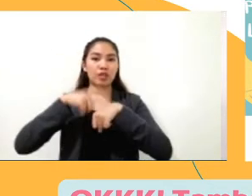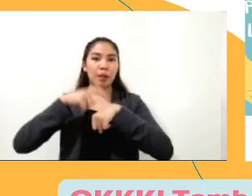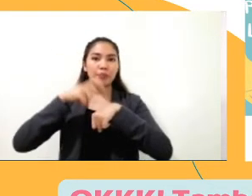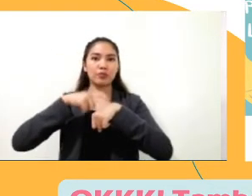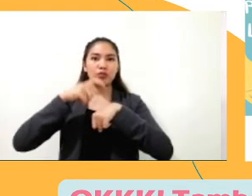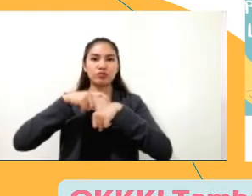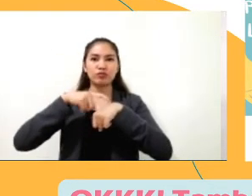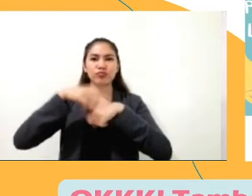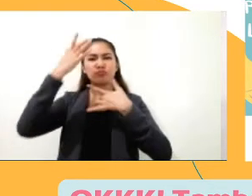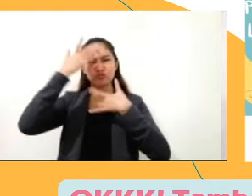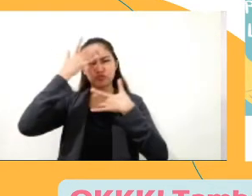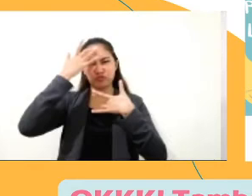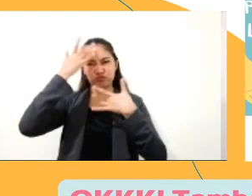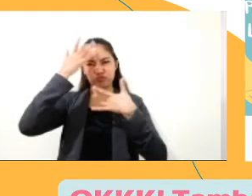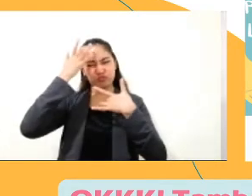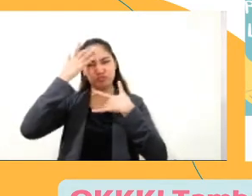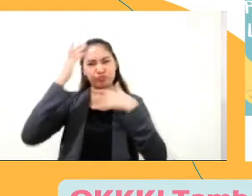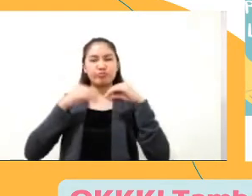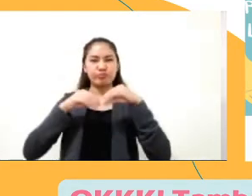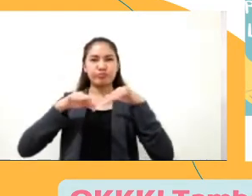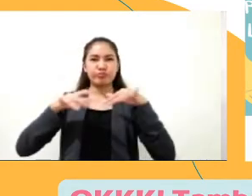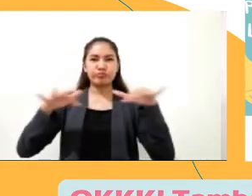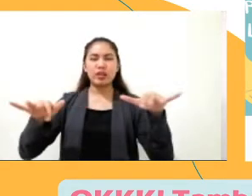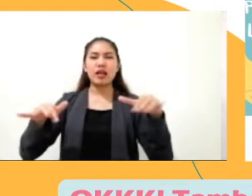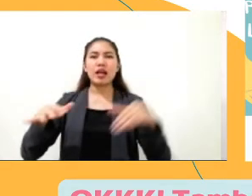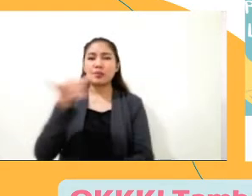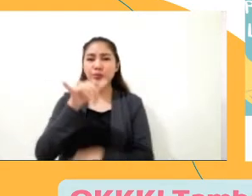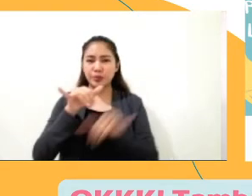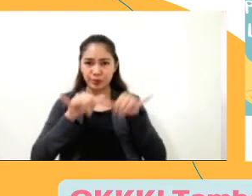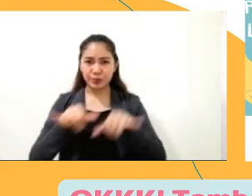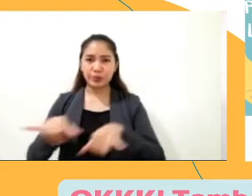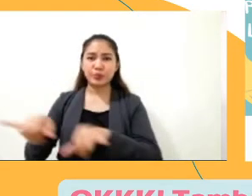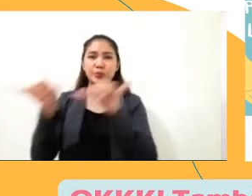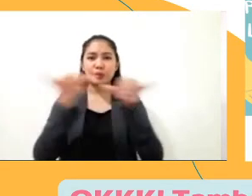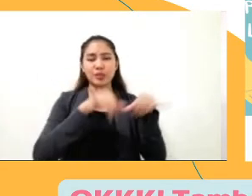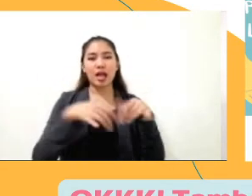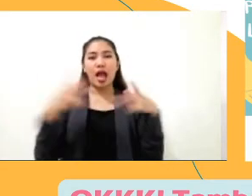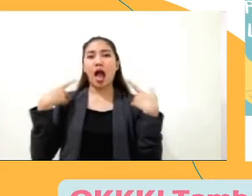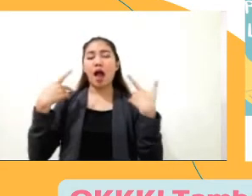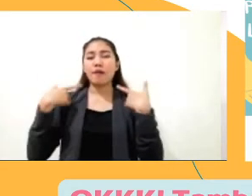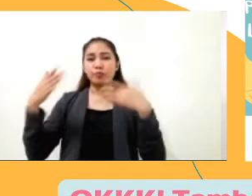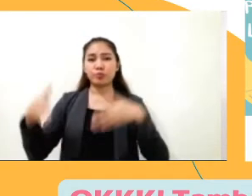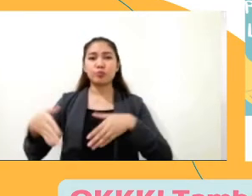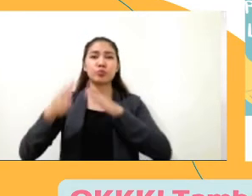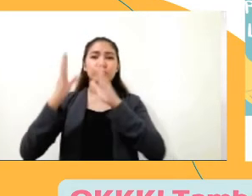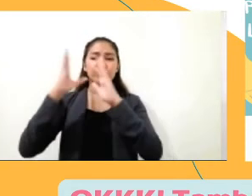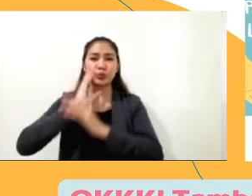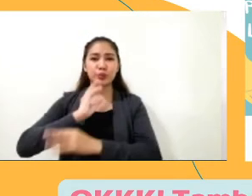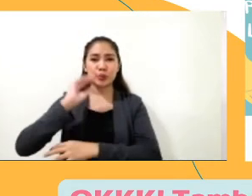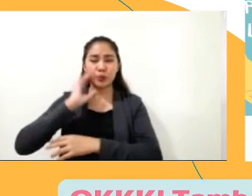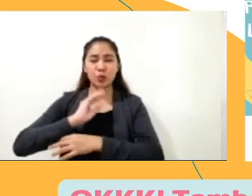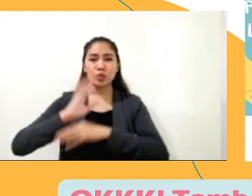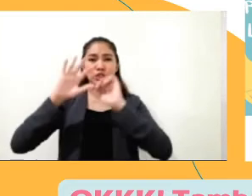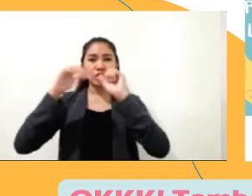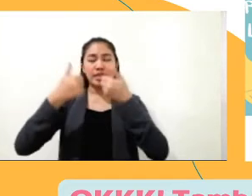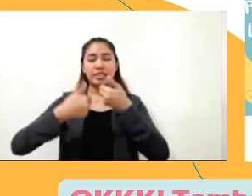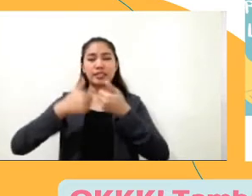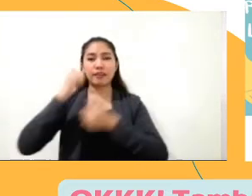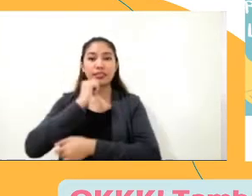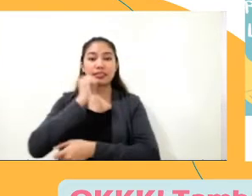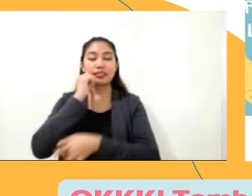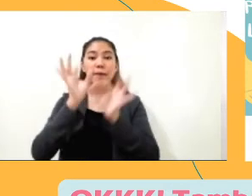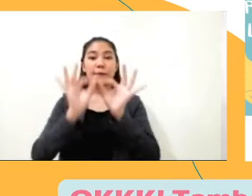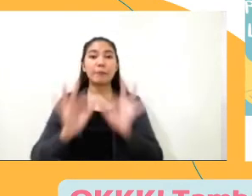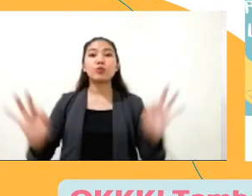So pare-pareho po tayo na may kinakaharap na ganitong klaseng pagsubok sa ating pang-araw-araw. At mahalaga,